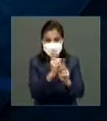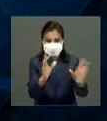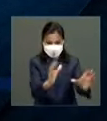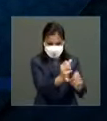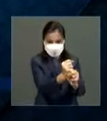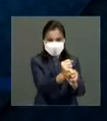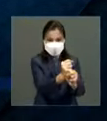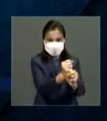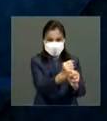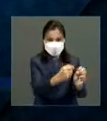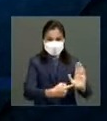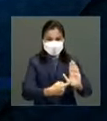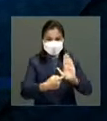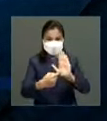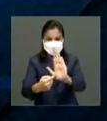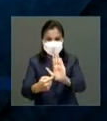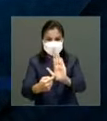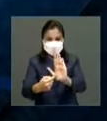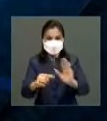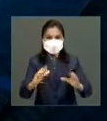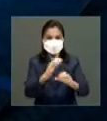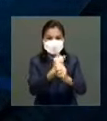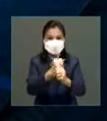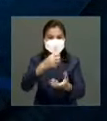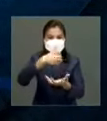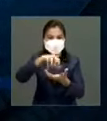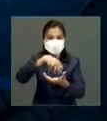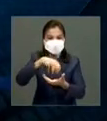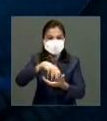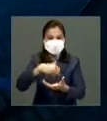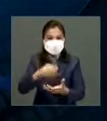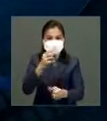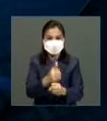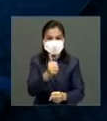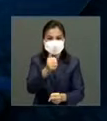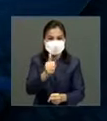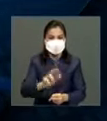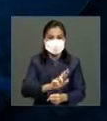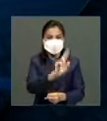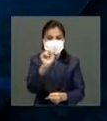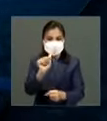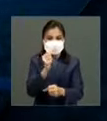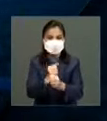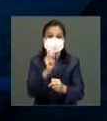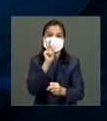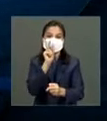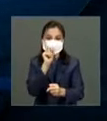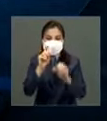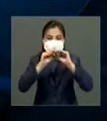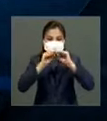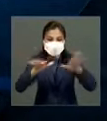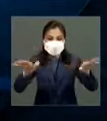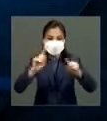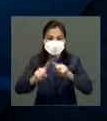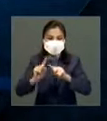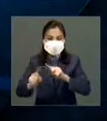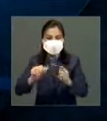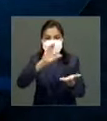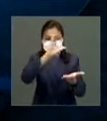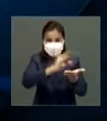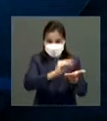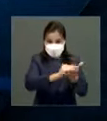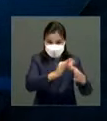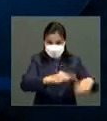จะเอาขึ้นเลยนะครับเพราะฉะนั้นท่านก็สามารถที่จะไปใช้ในงานการข่าวหรือวางแผนอะไรต่างๆได้จะเป็นข้อมูลสำคัญสำคัญแต่การวิเค